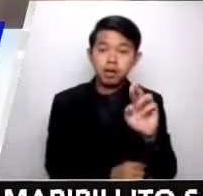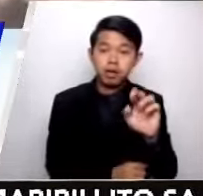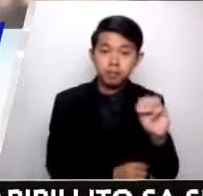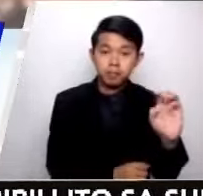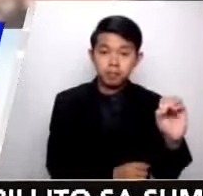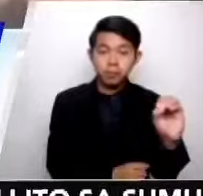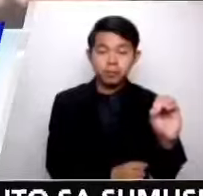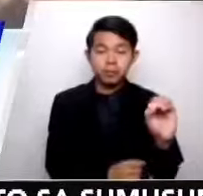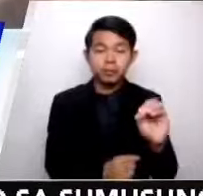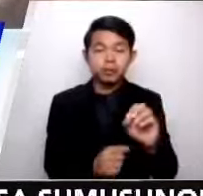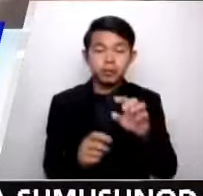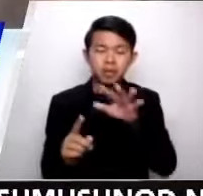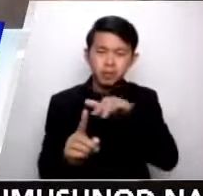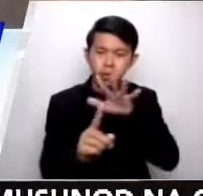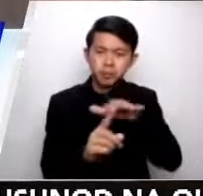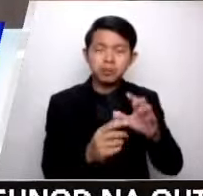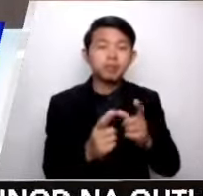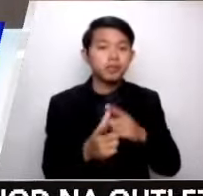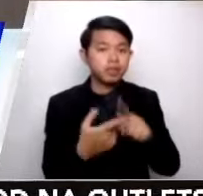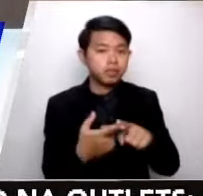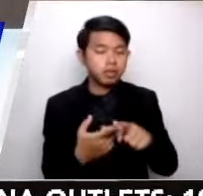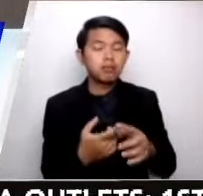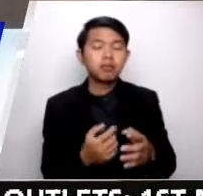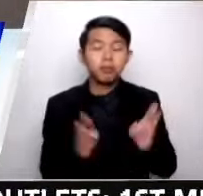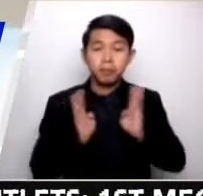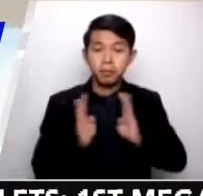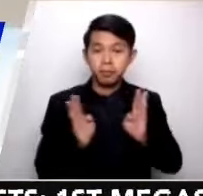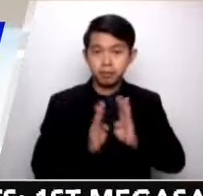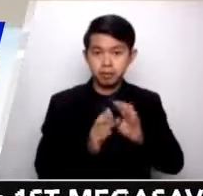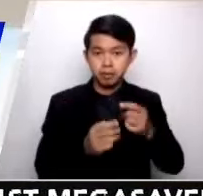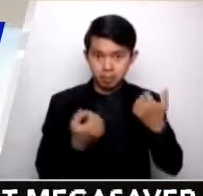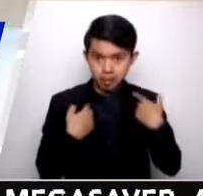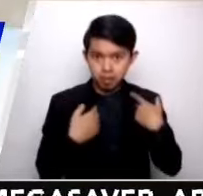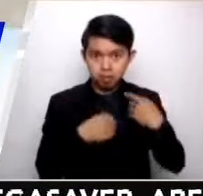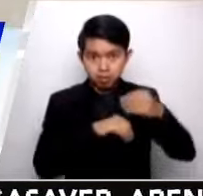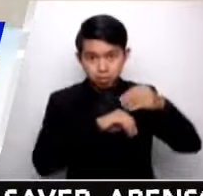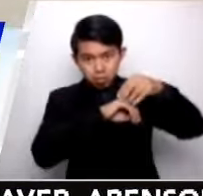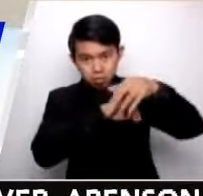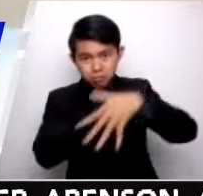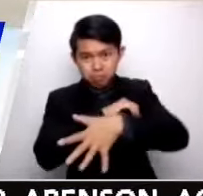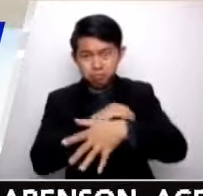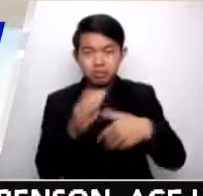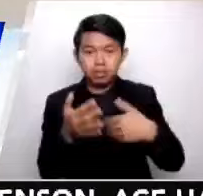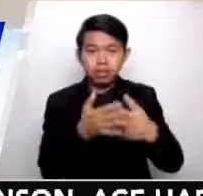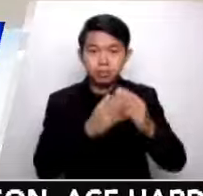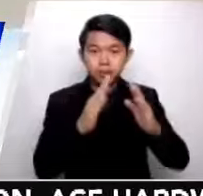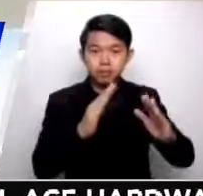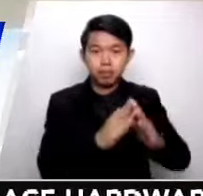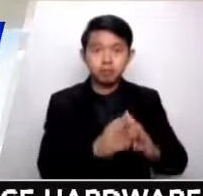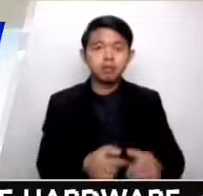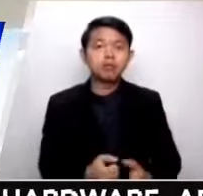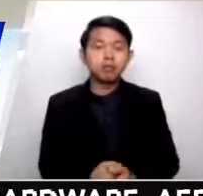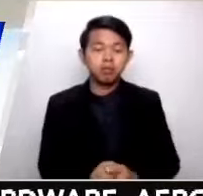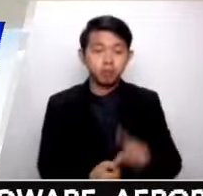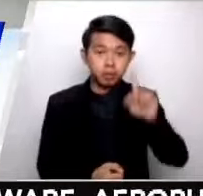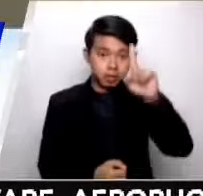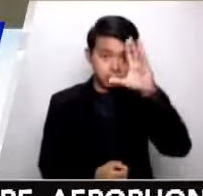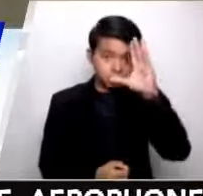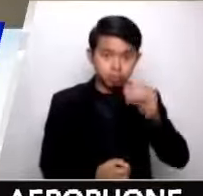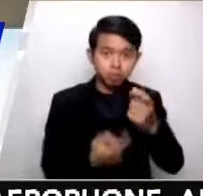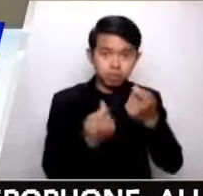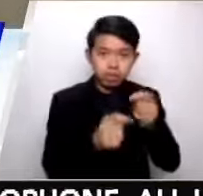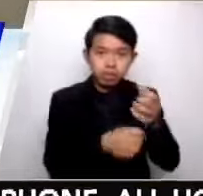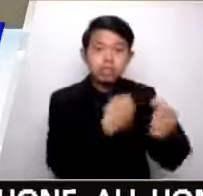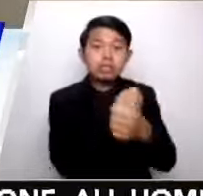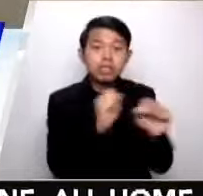ang lupa sa bakuran ng isang residential compound. Sinubukan pang iligtas ng isang lalaki ang kanyang motorsiklo.